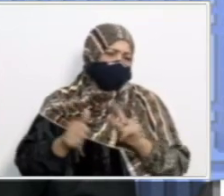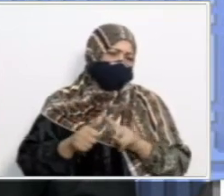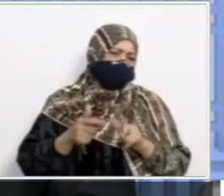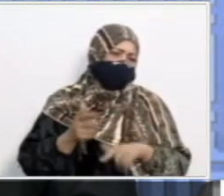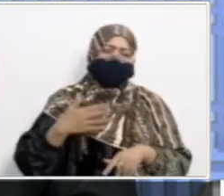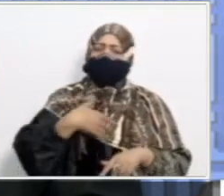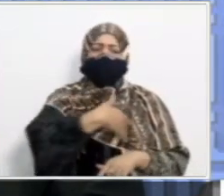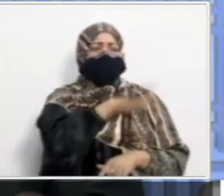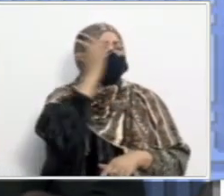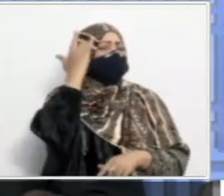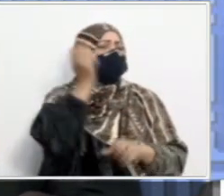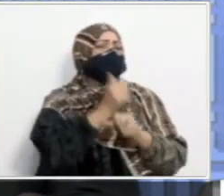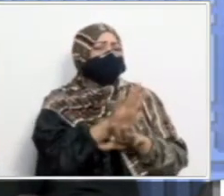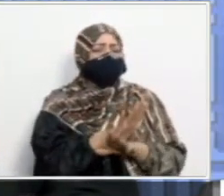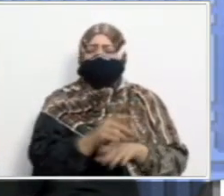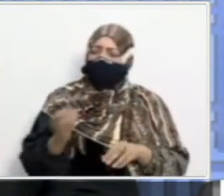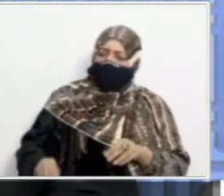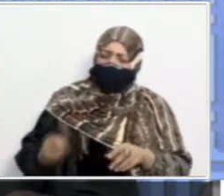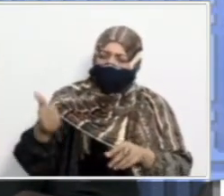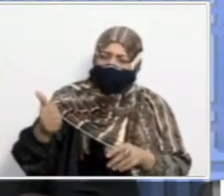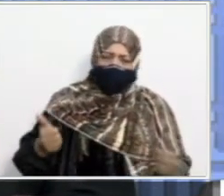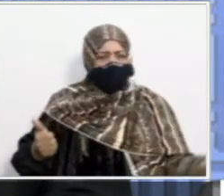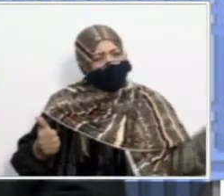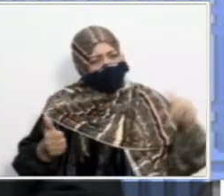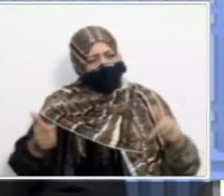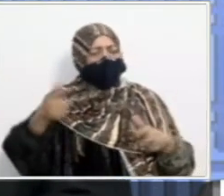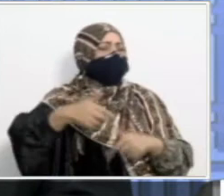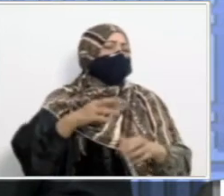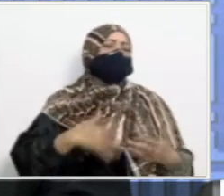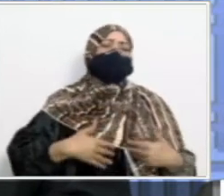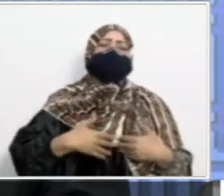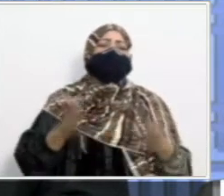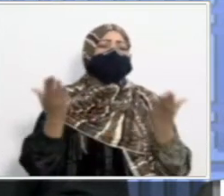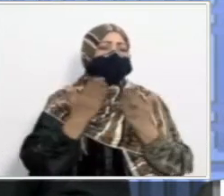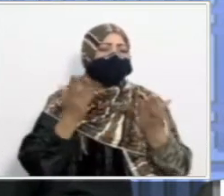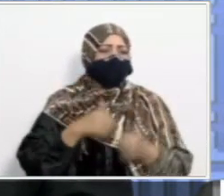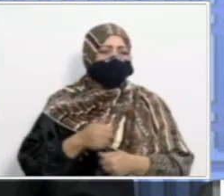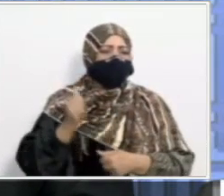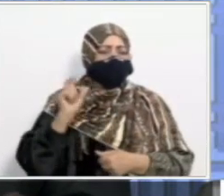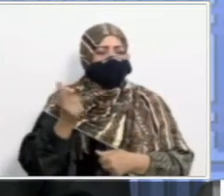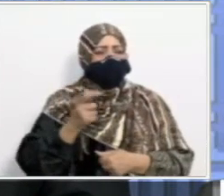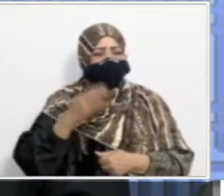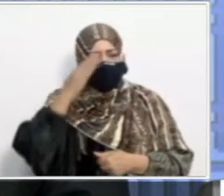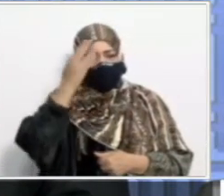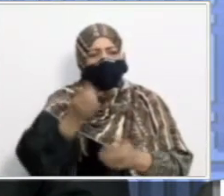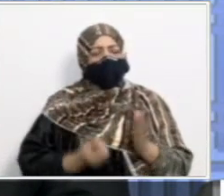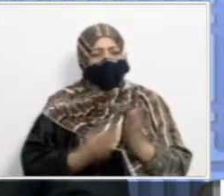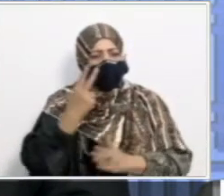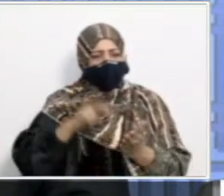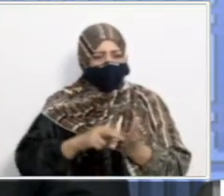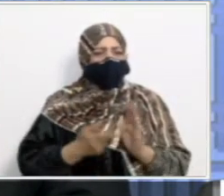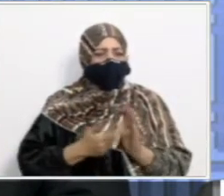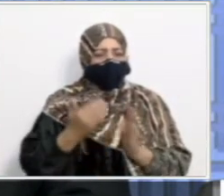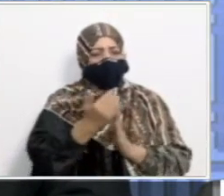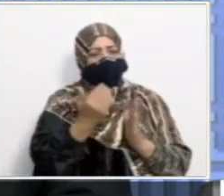عبد الفتاح بارك الله فيك، نقدم هذا الاقتراح الذي اقترحته، وهو جاء يعني تخصيص برنامج